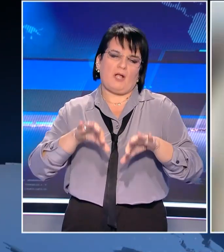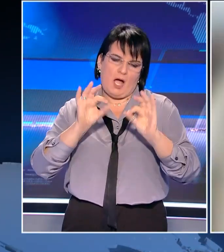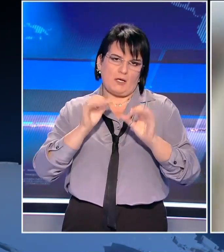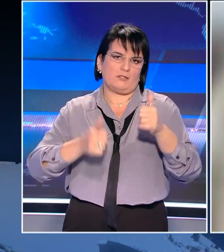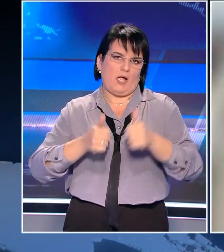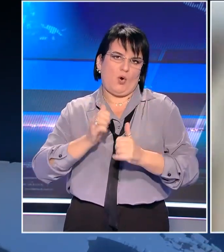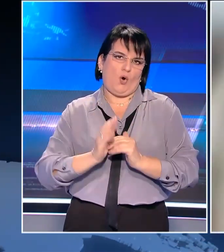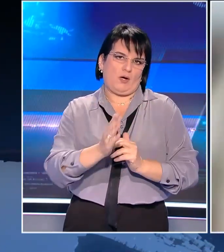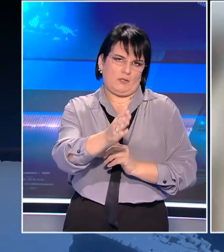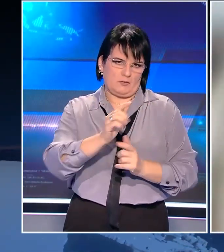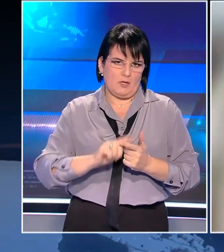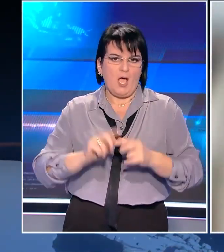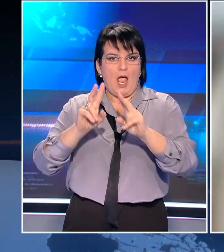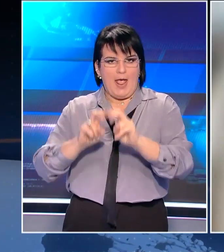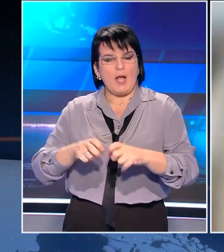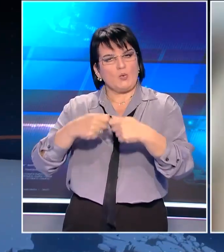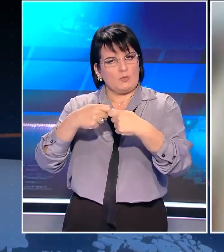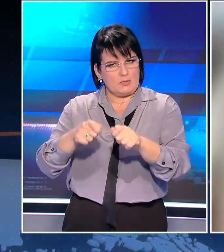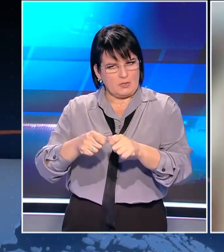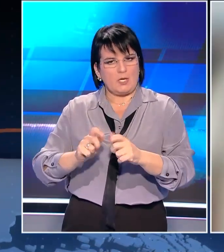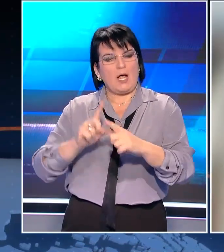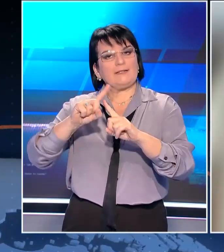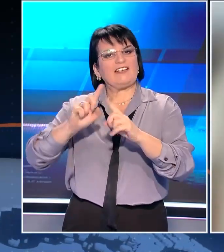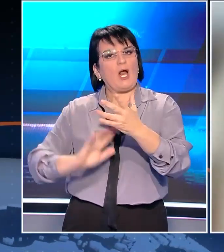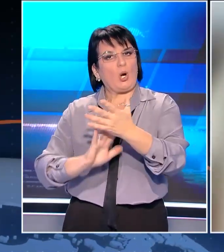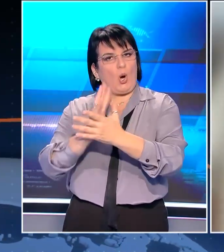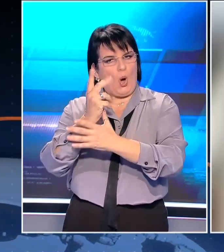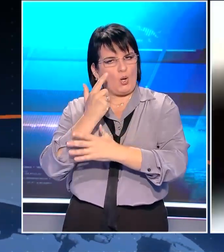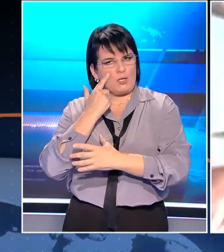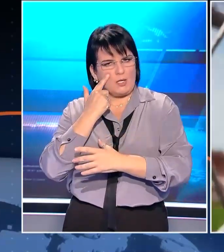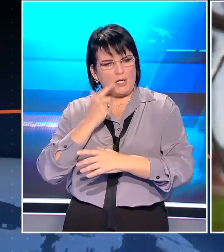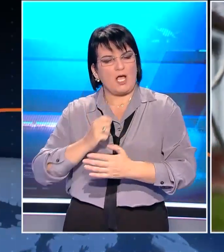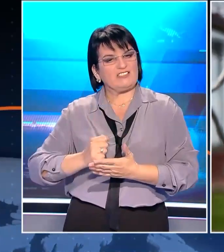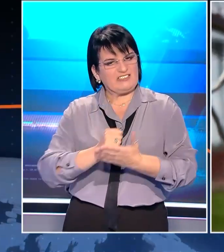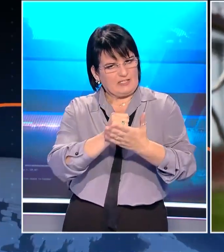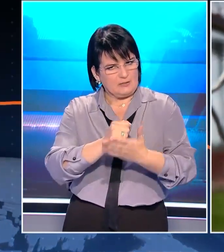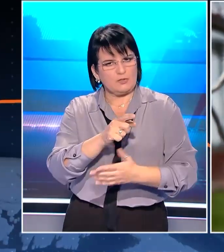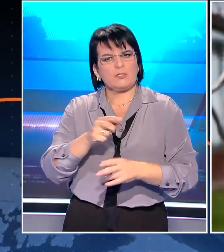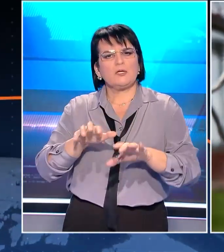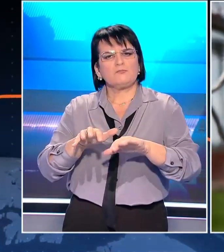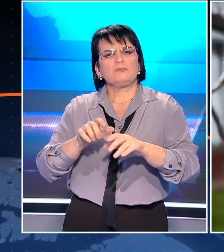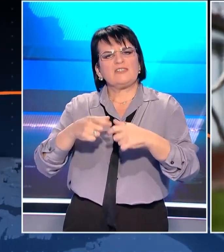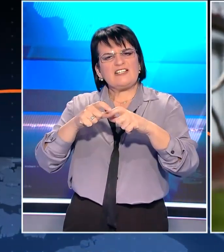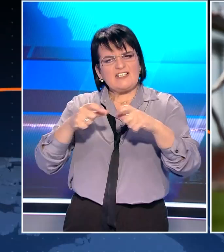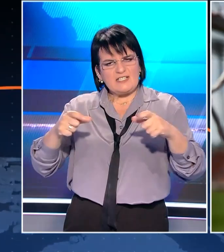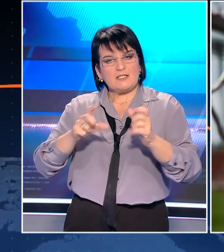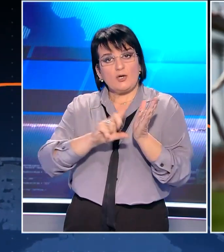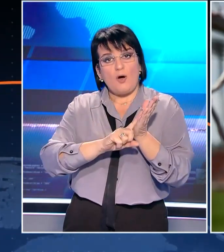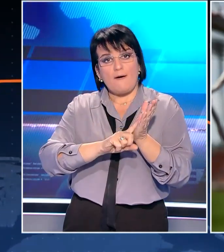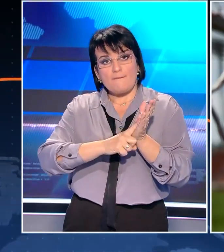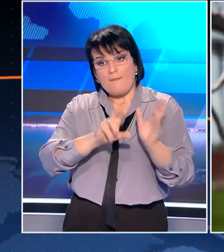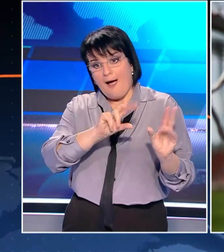αγώνας. Όσον αφορά τον έλεγχο των εισιτηρίων, η τεχνολογία μπορεί να φανεί αρρωγός, καθώς το ηλεκτρονικό εισιτήριο θα